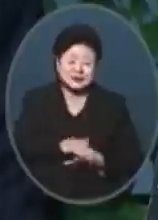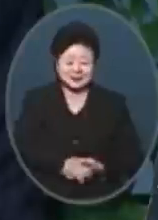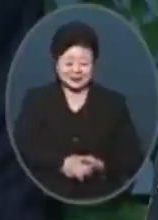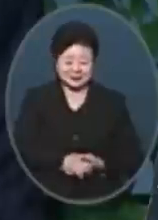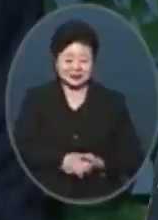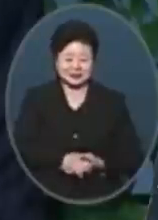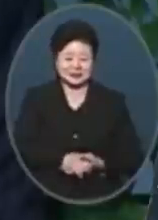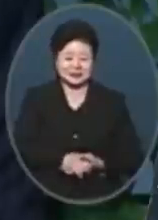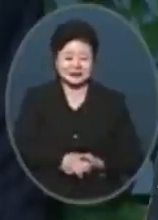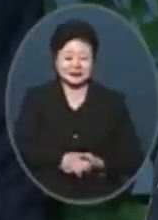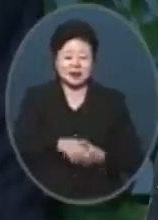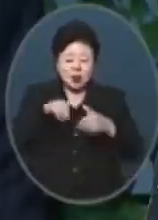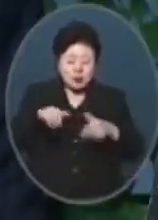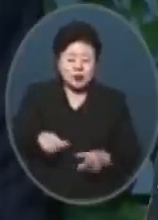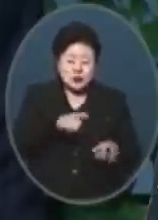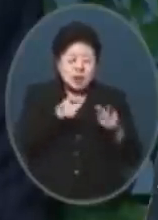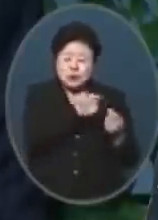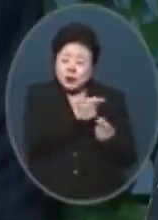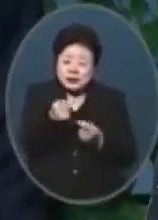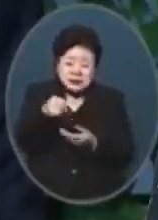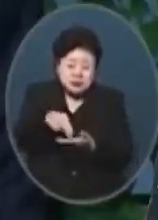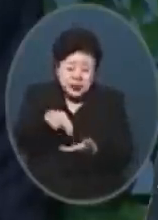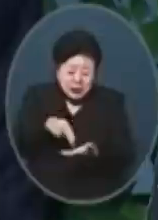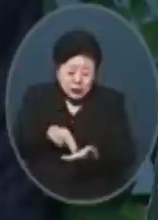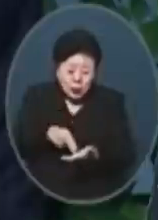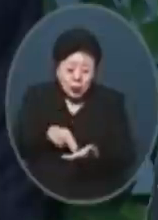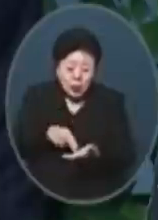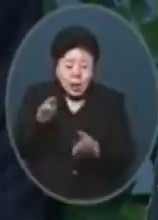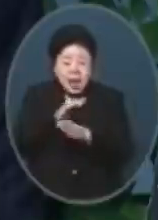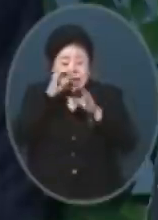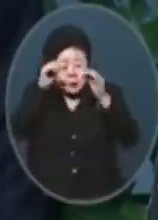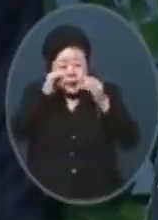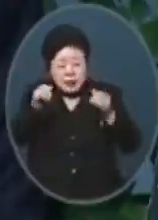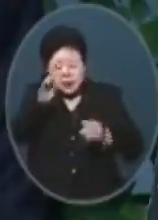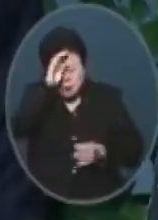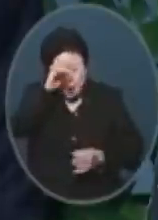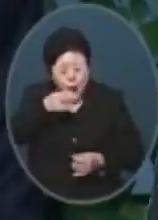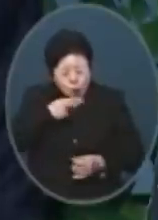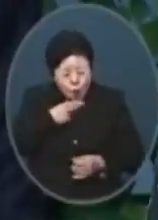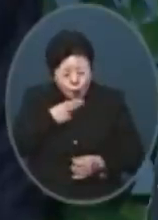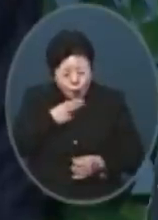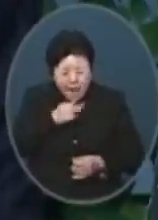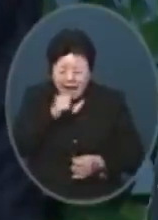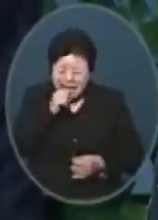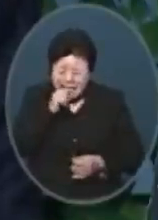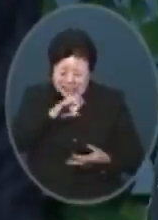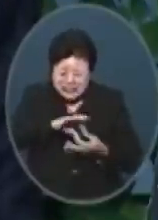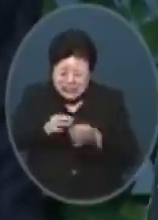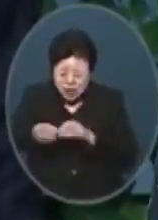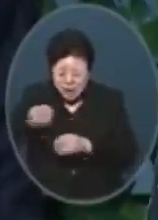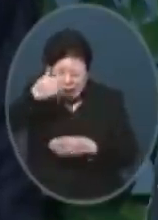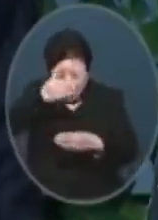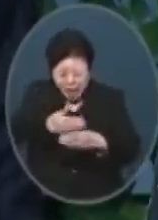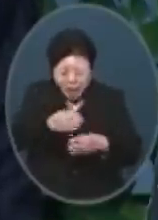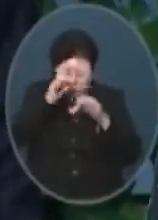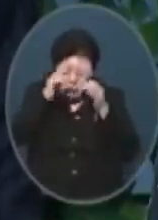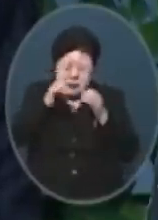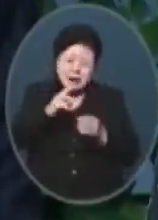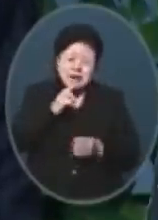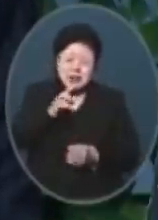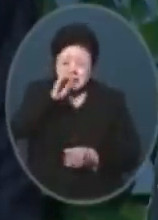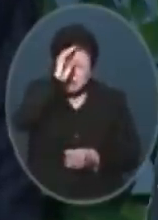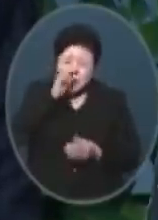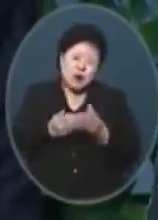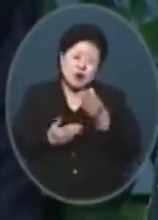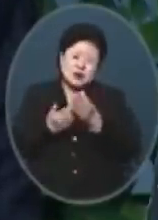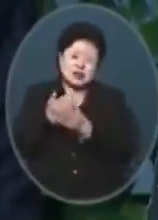포로 생활을 했기 때문에 드러난 포로된 자리에서 해방되고도 아주